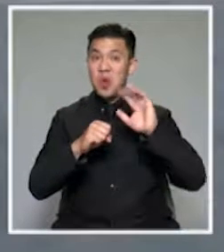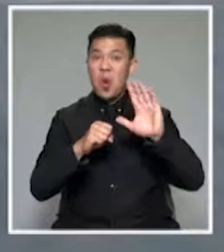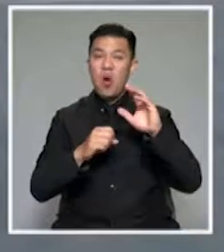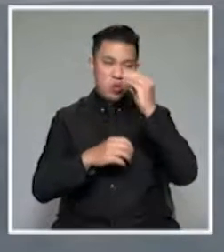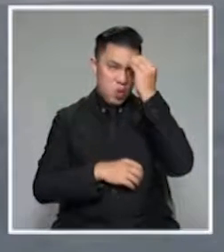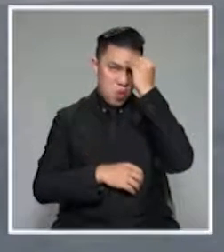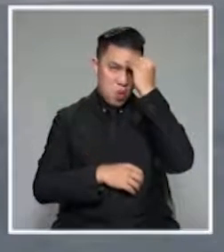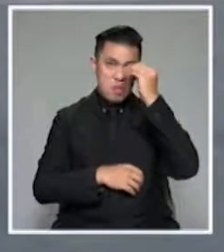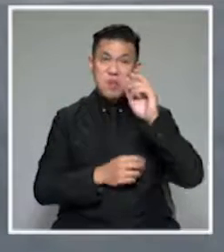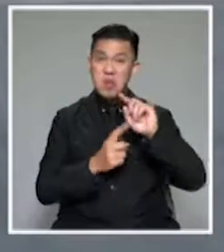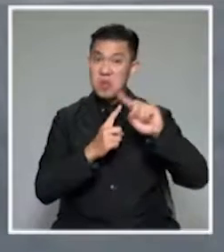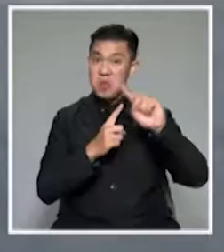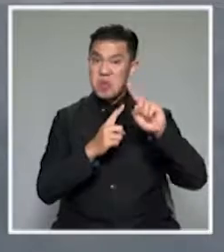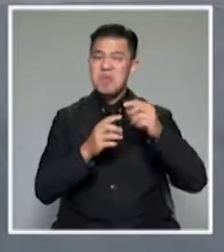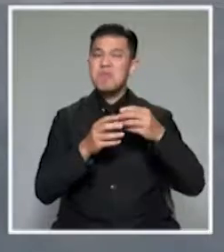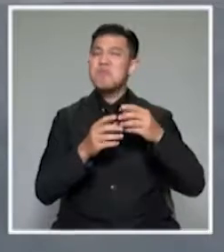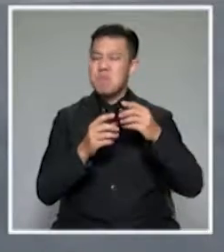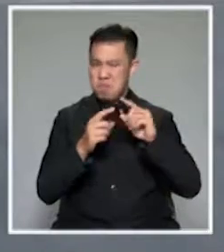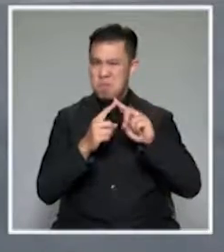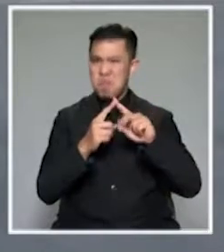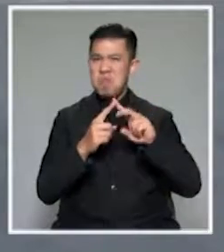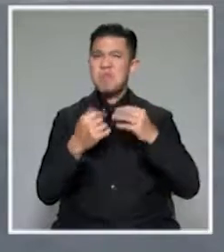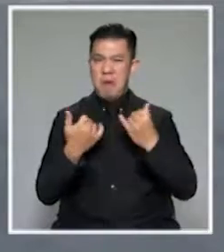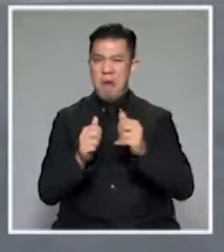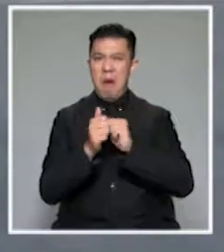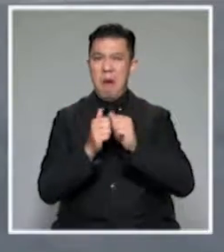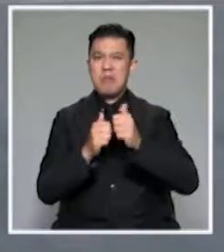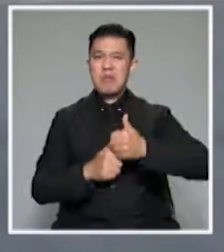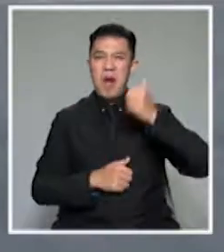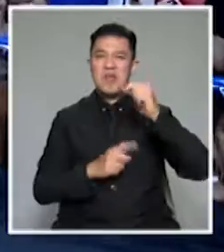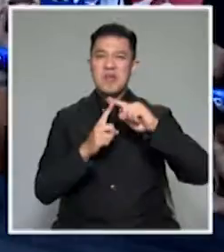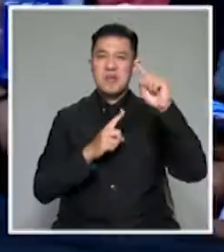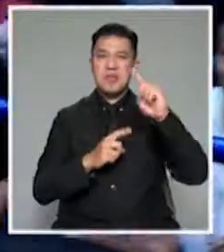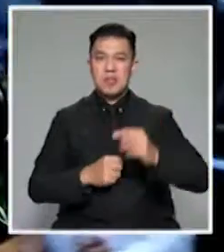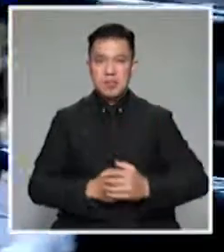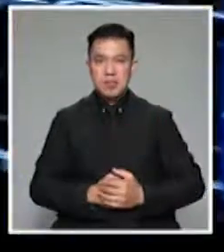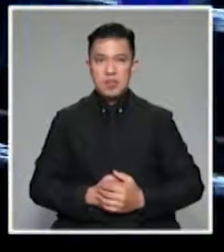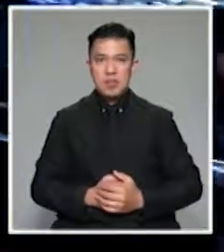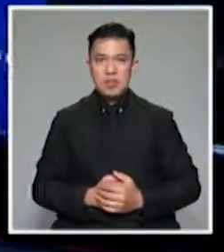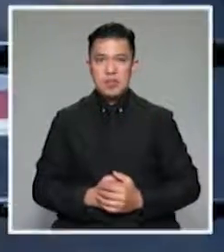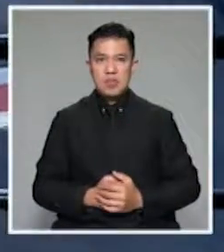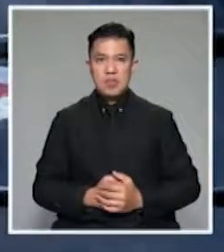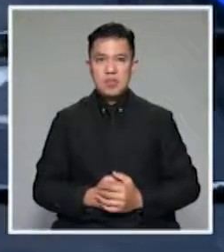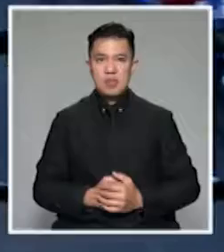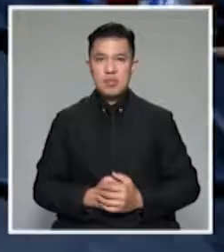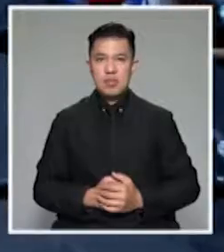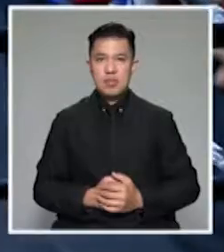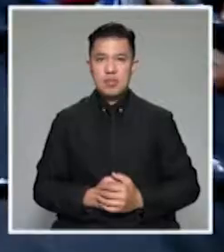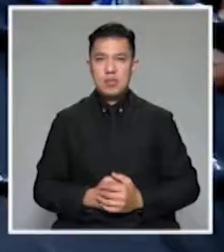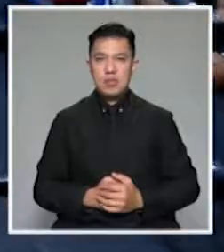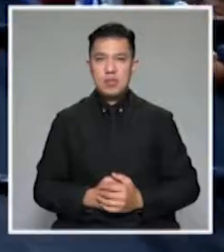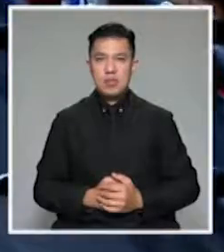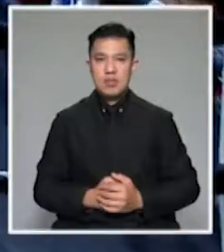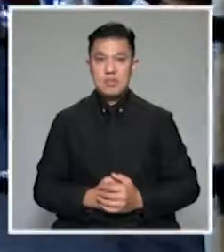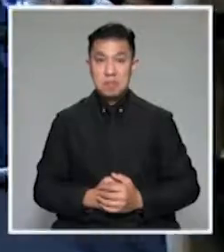ลาดิบค่ะสามารถคว้าแชมป์รุ่นฟลายเวทได้เป็นครั้งแรกในรายการด้วยค่ะ งานหนักด้วยนะครับยกสุดท้ายนี่ต้องพยายามเ